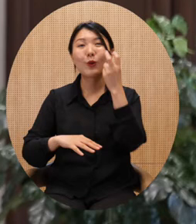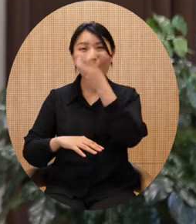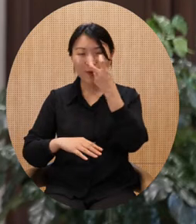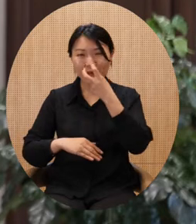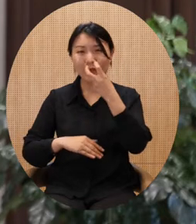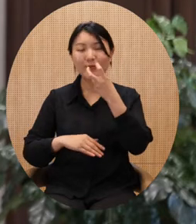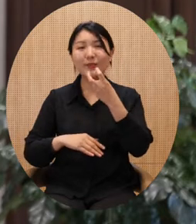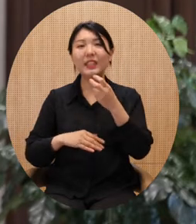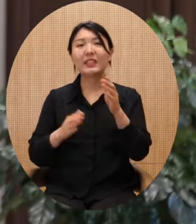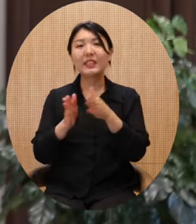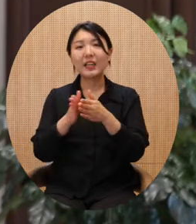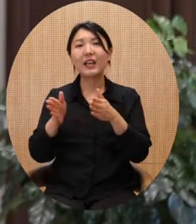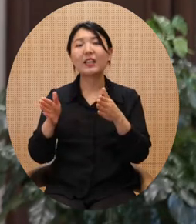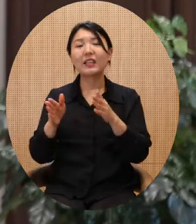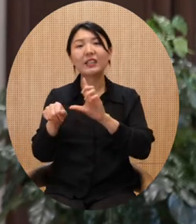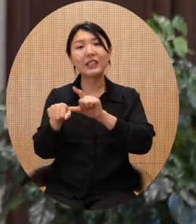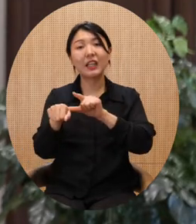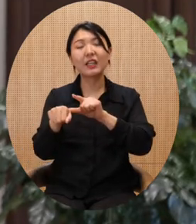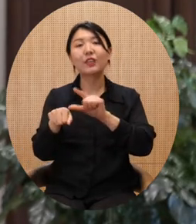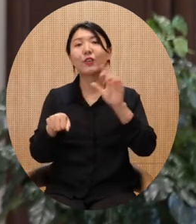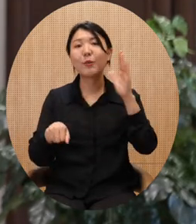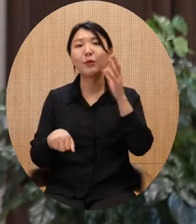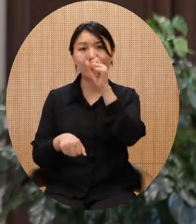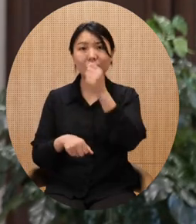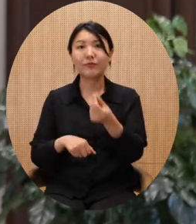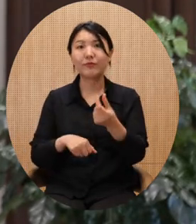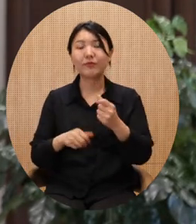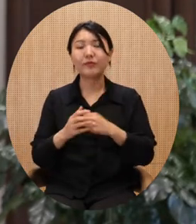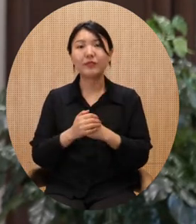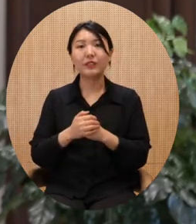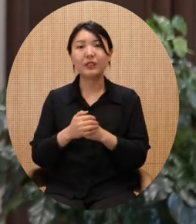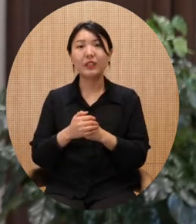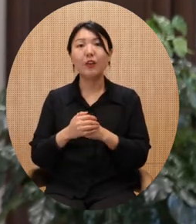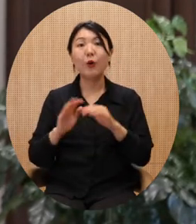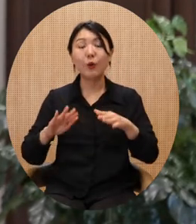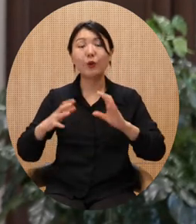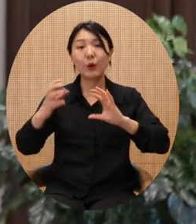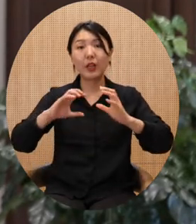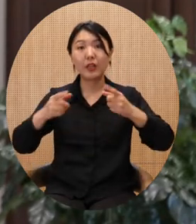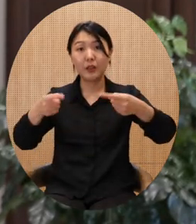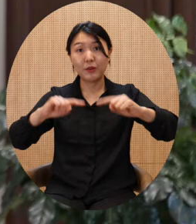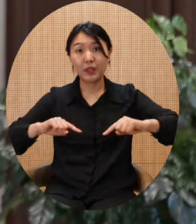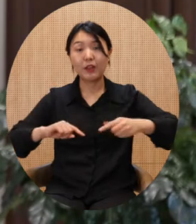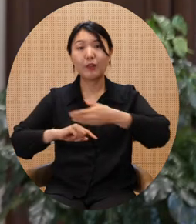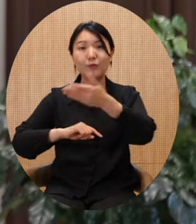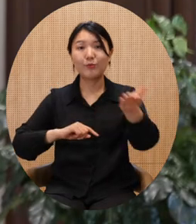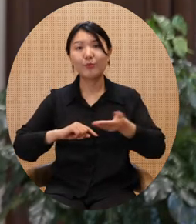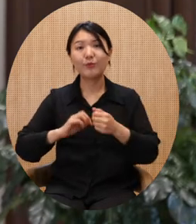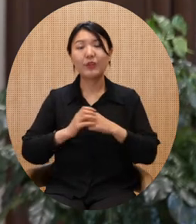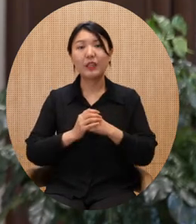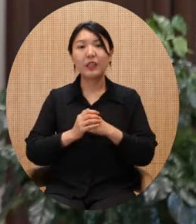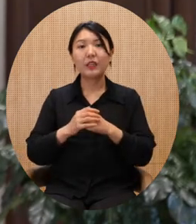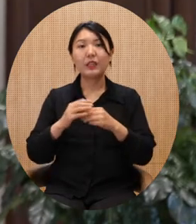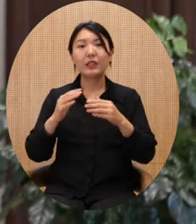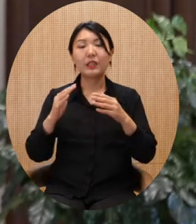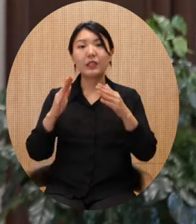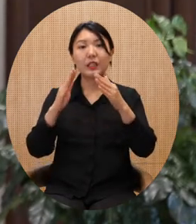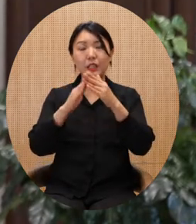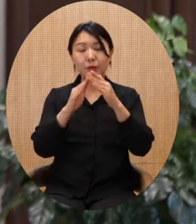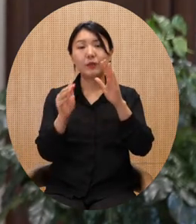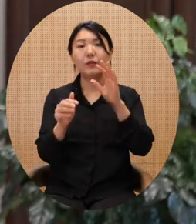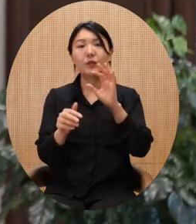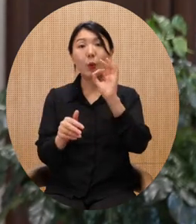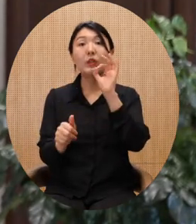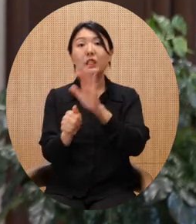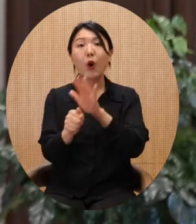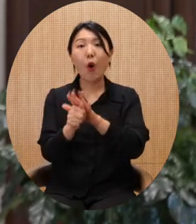점검하는 시간이 되었으면 좋겠습니다. 오늘 토론회 참석자분들께서는 주거비 지원